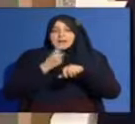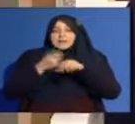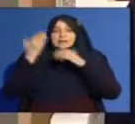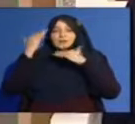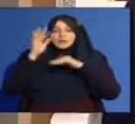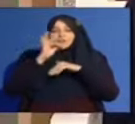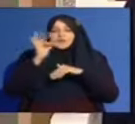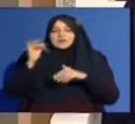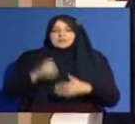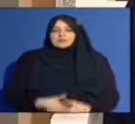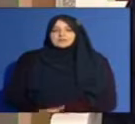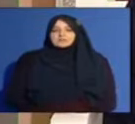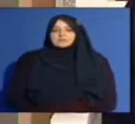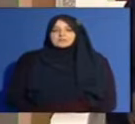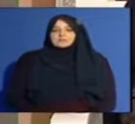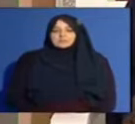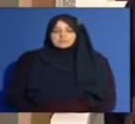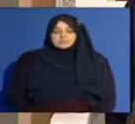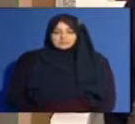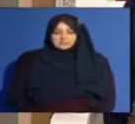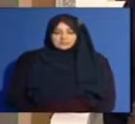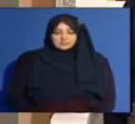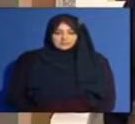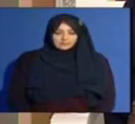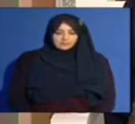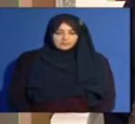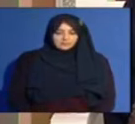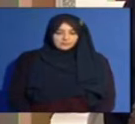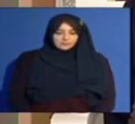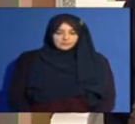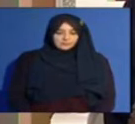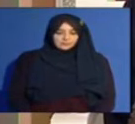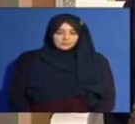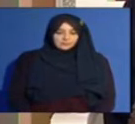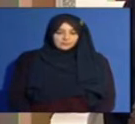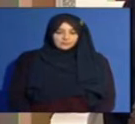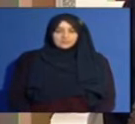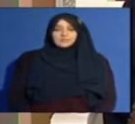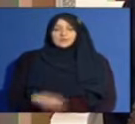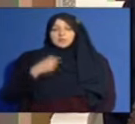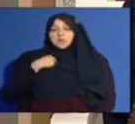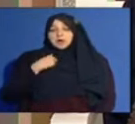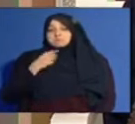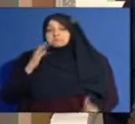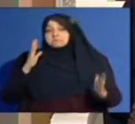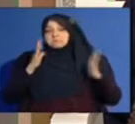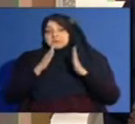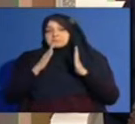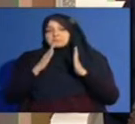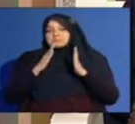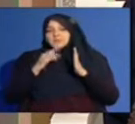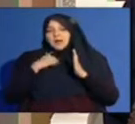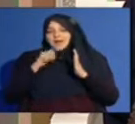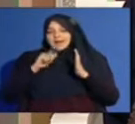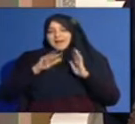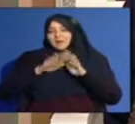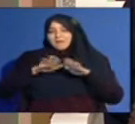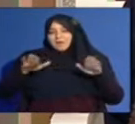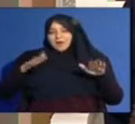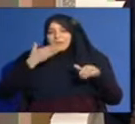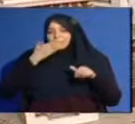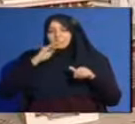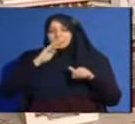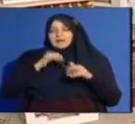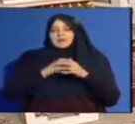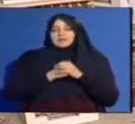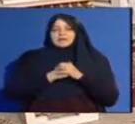كريم. في الغربة. نعم. وحقيقة يعني اتصادمت يعني بعد ما جوني ولو عندي وليدات ان شاء الله الحمد لله